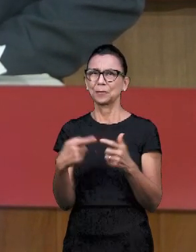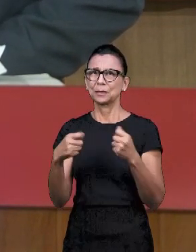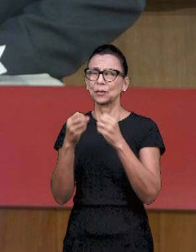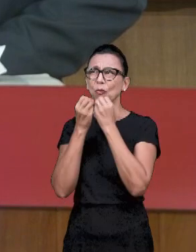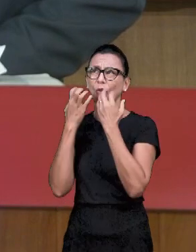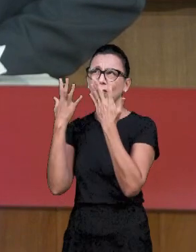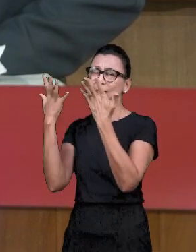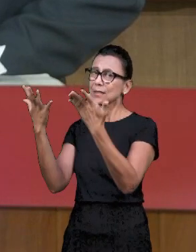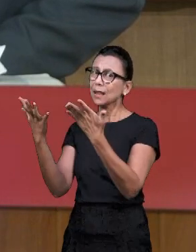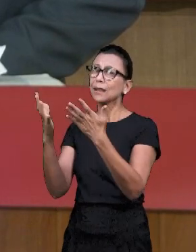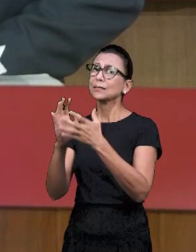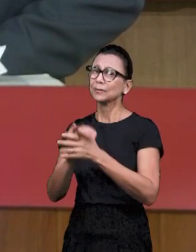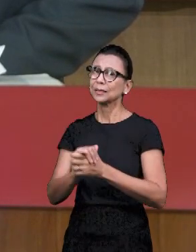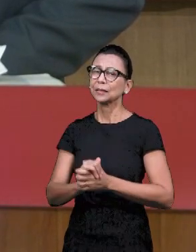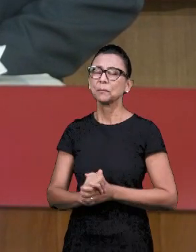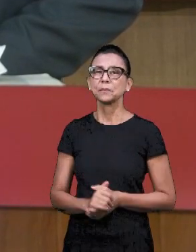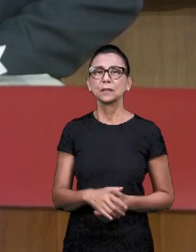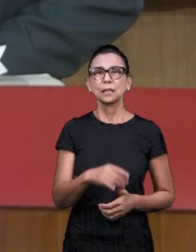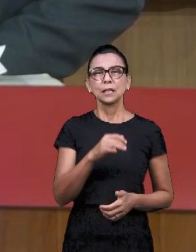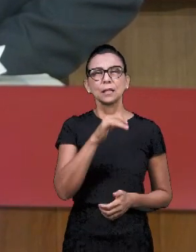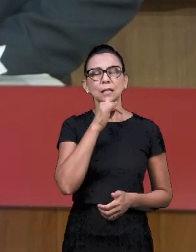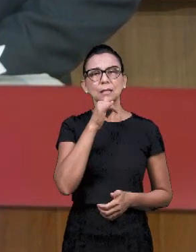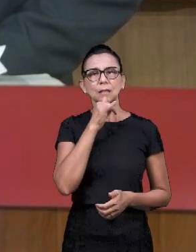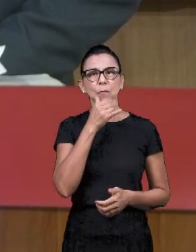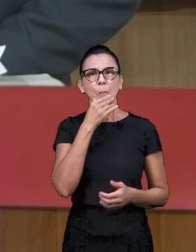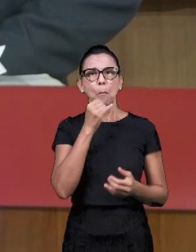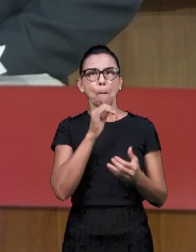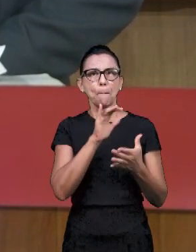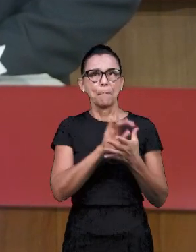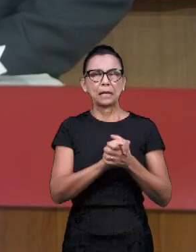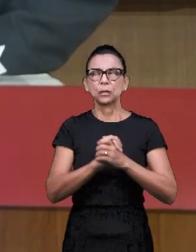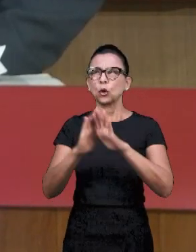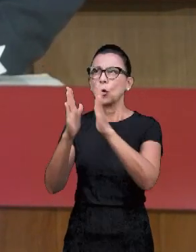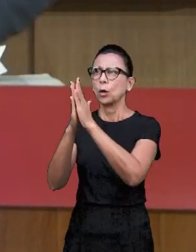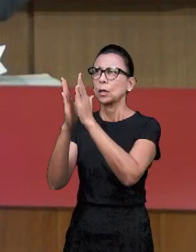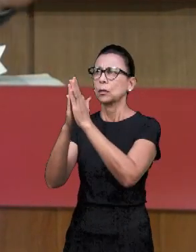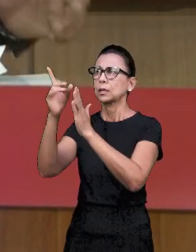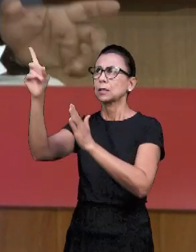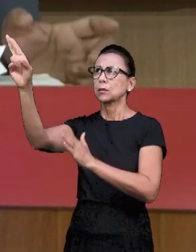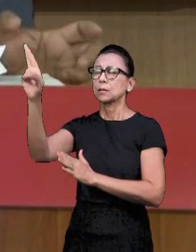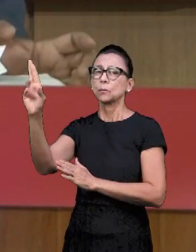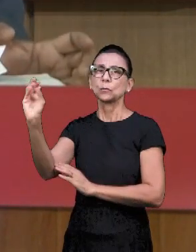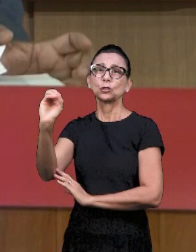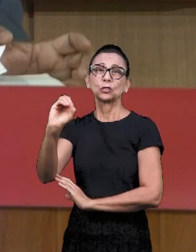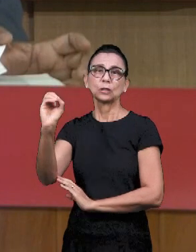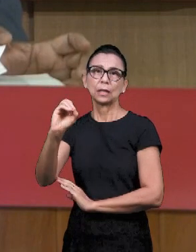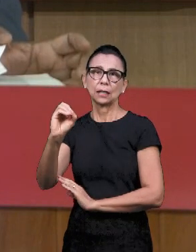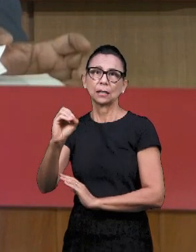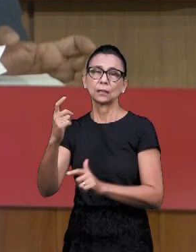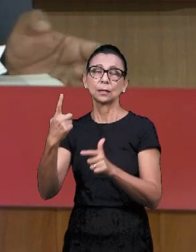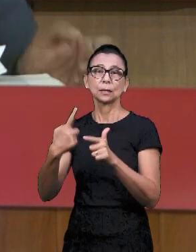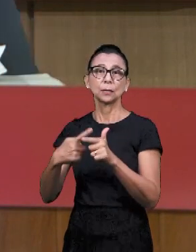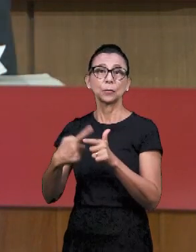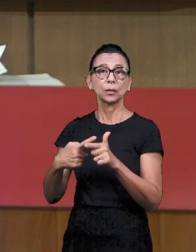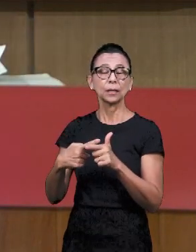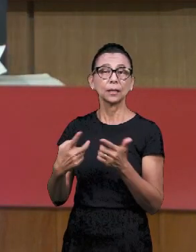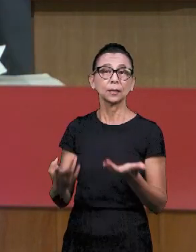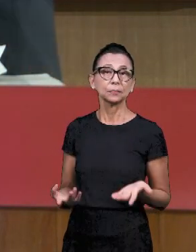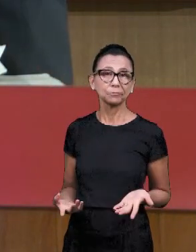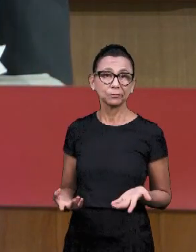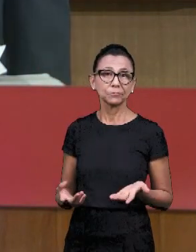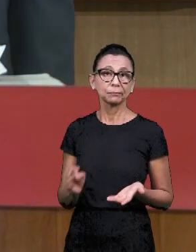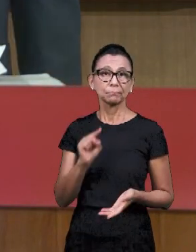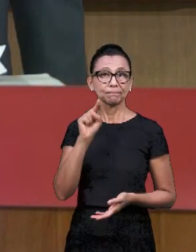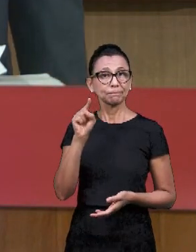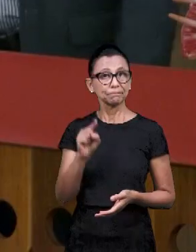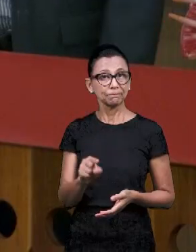двери. Есть люди, которые есть мужья, которые не могут молиться, потому что они не простили жену, или жены, которые не